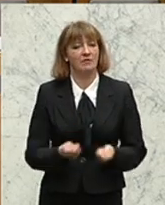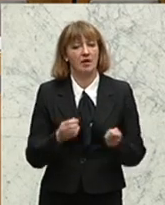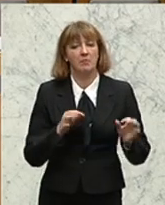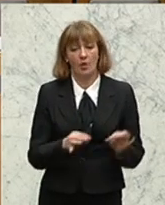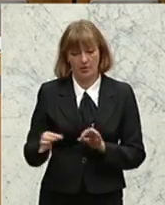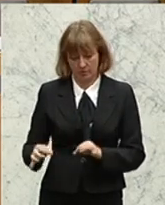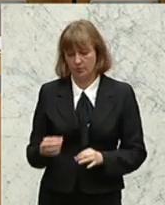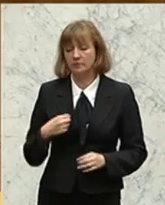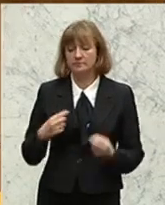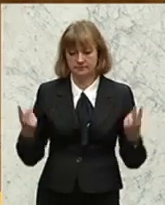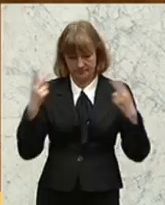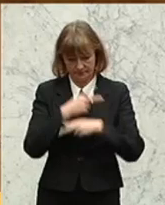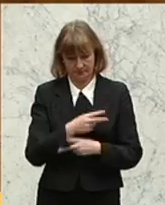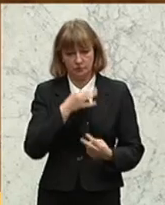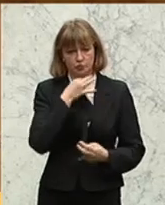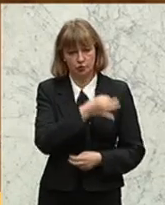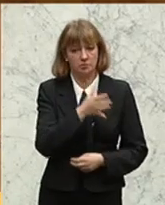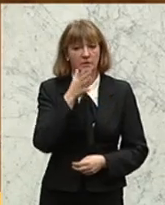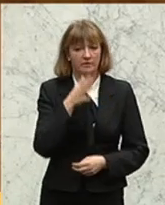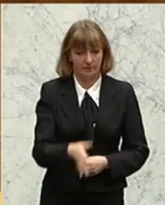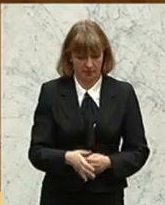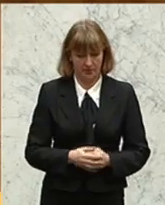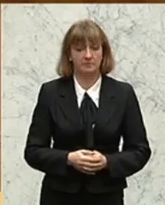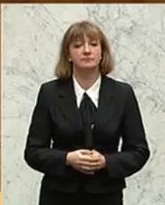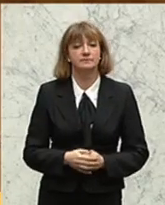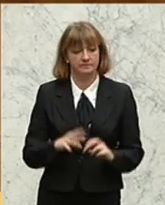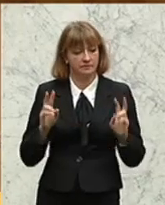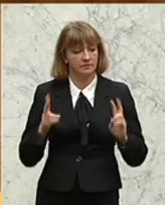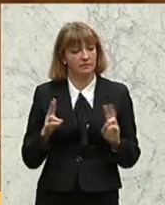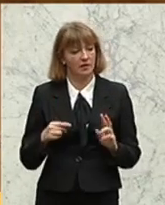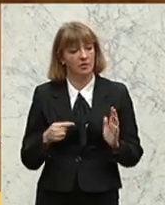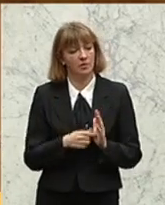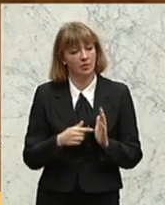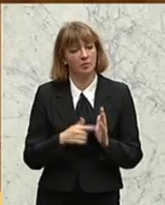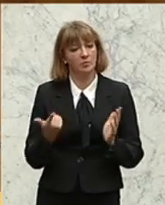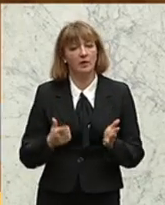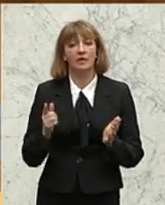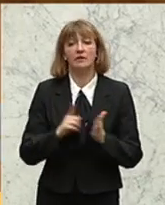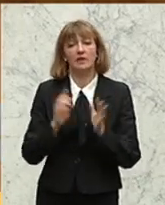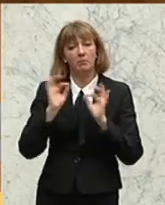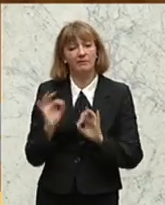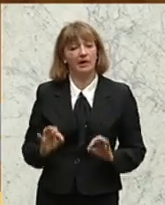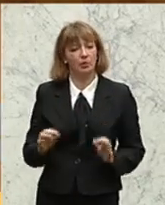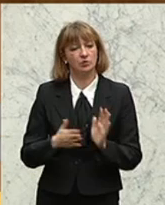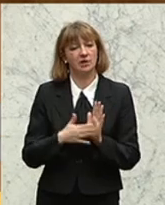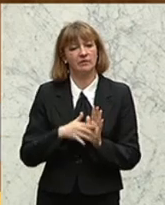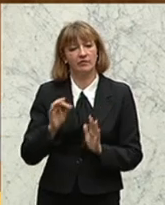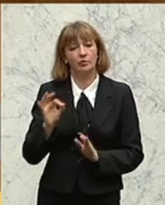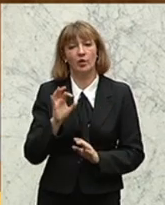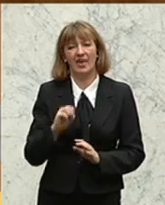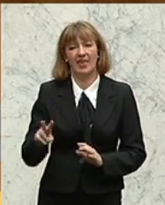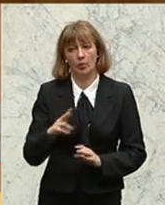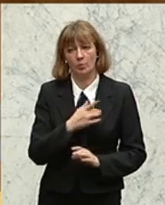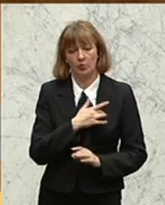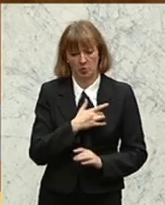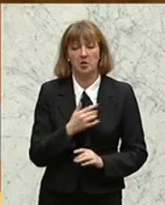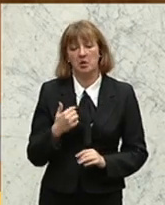zustimmen und weil es auch um die Anforderungen was die Befähigungsnachweise für EU-Bürger und Bürgerinnen betrifft haben wir